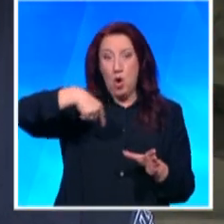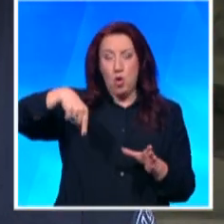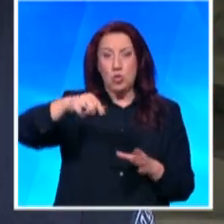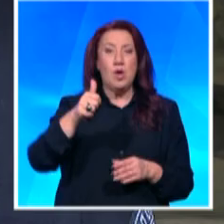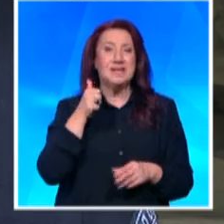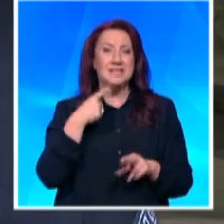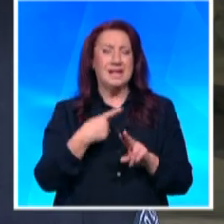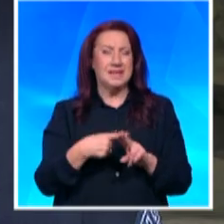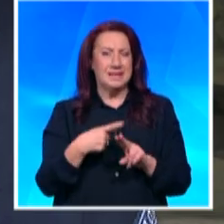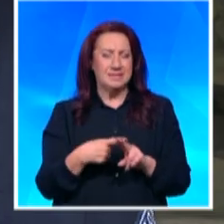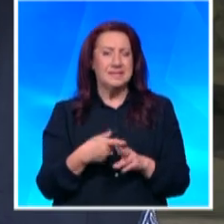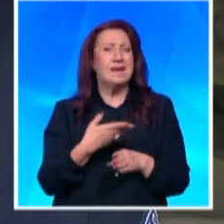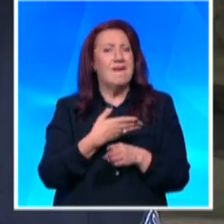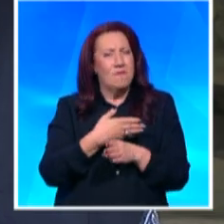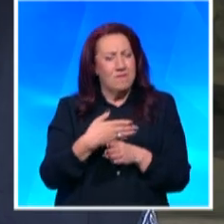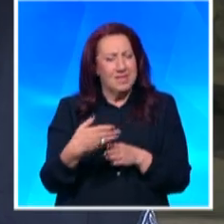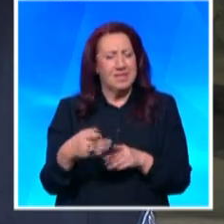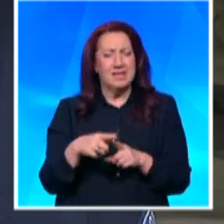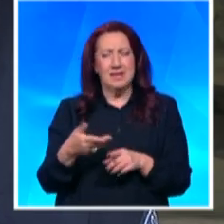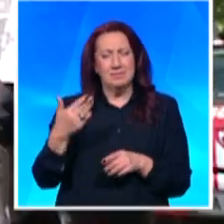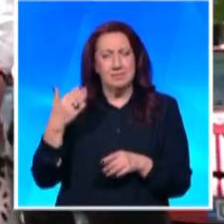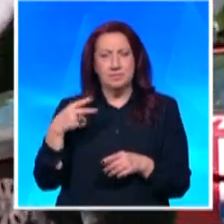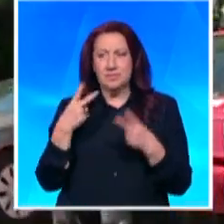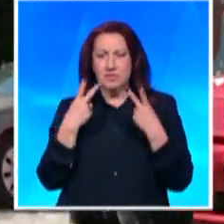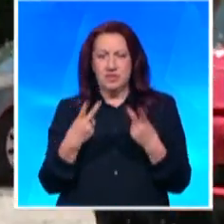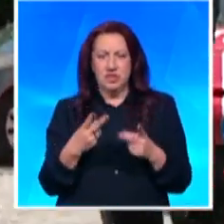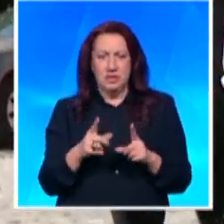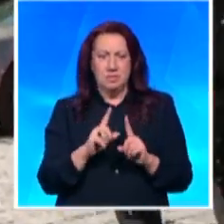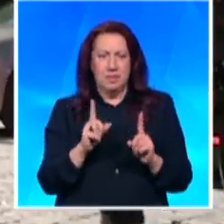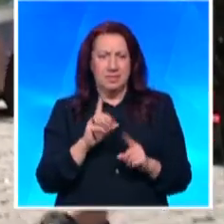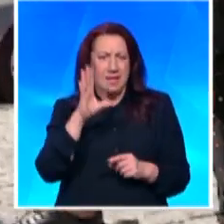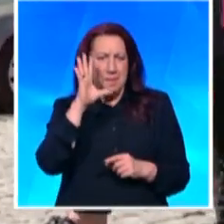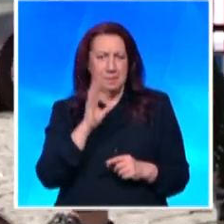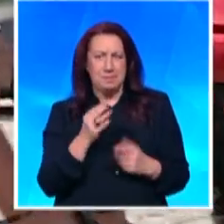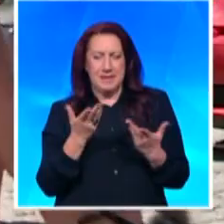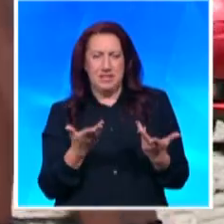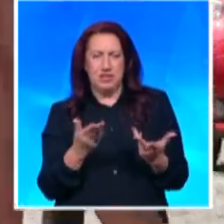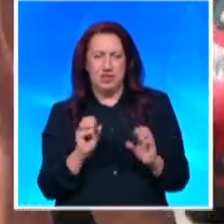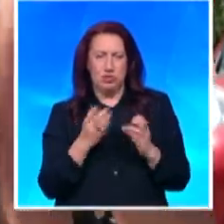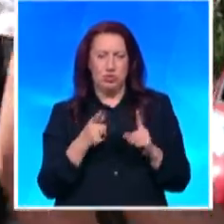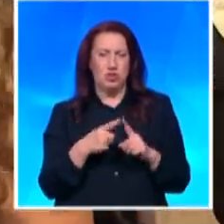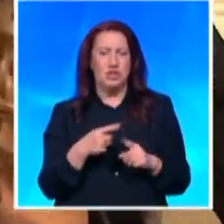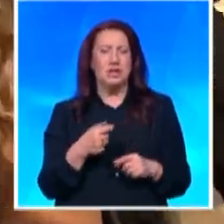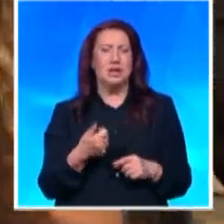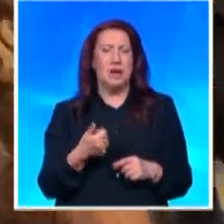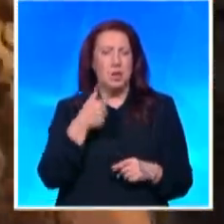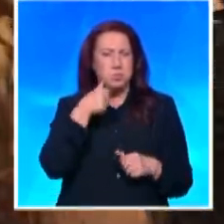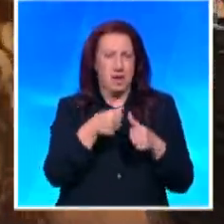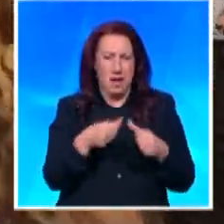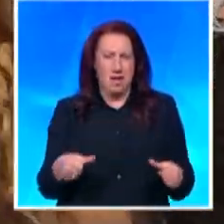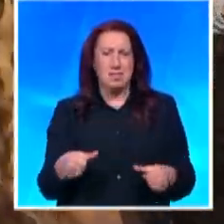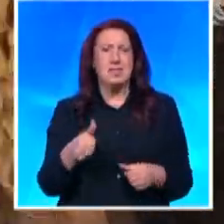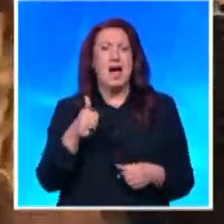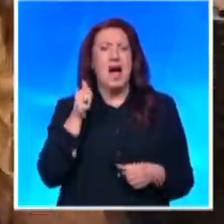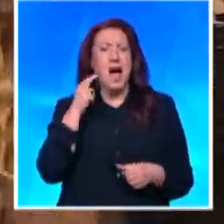Невски ежегодно сме свидетели на нелицеприятни случки от абитуренти. По това отношение ще има строг